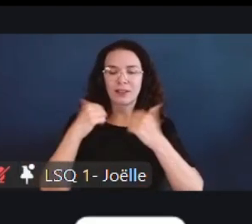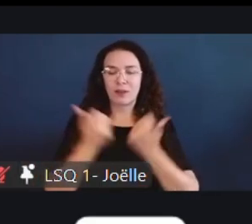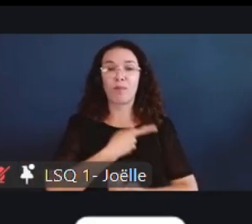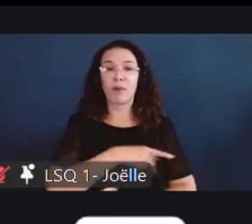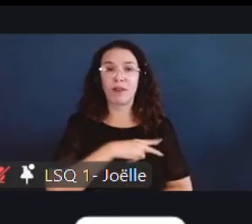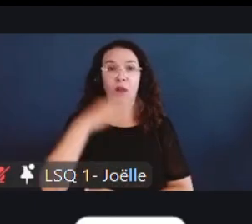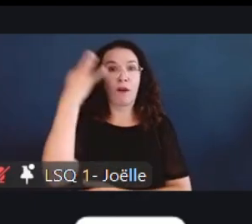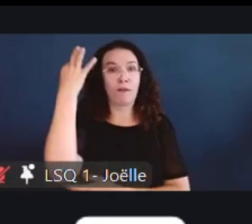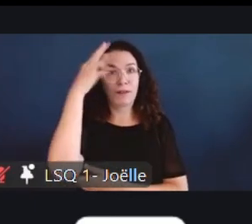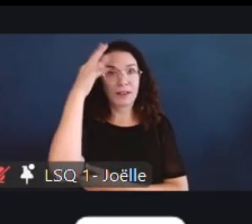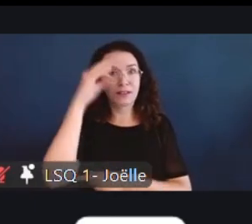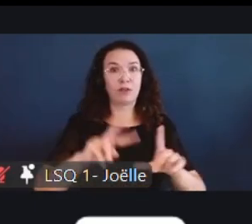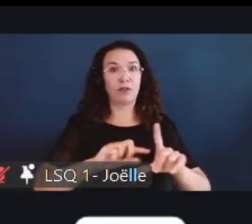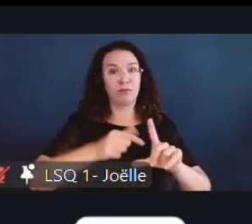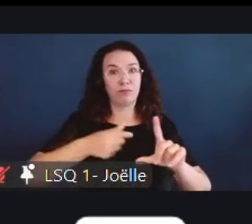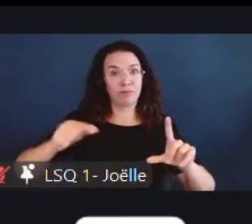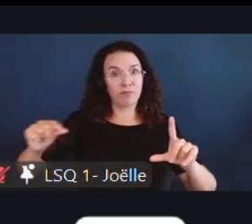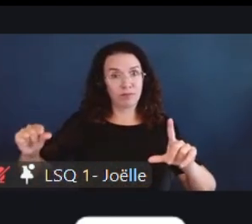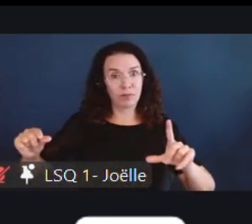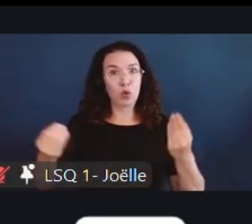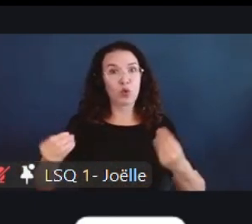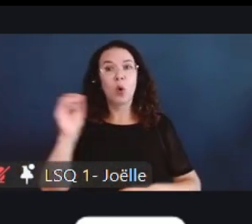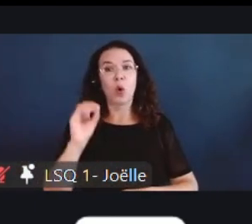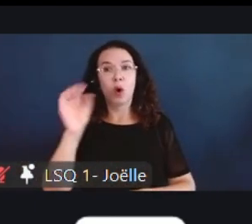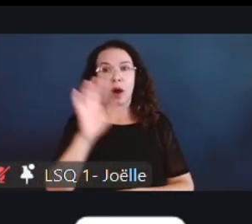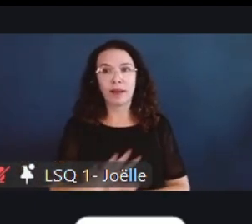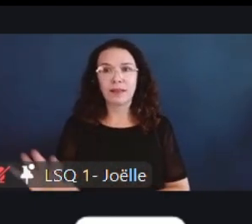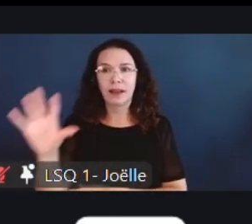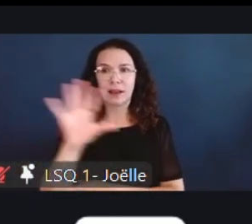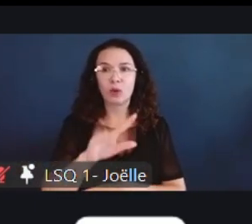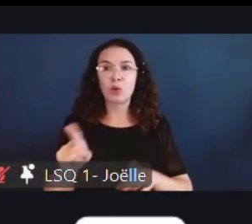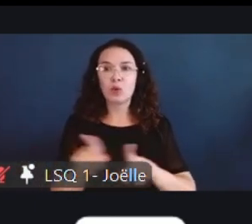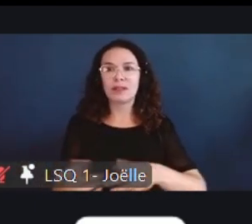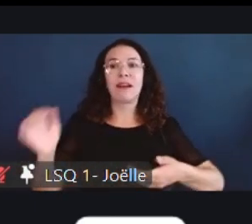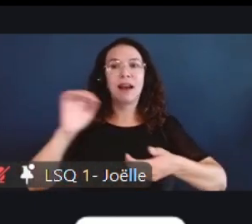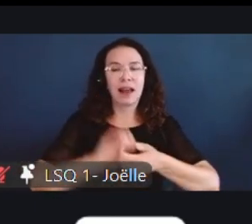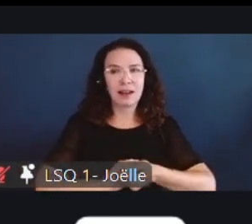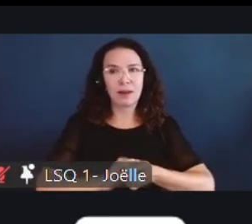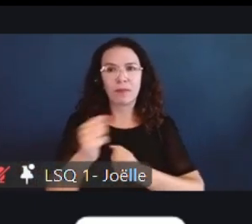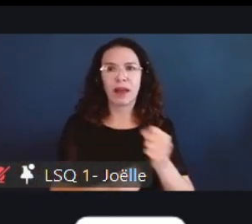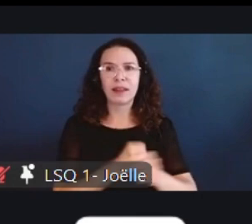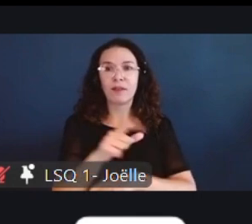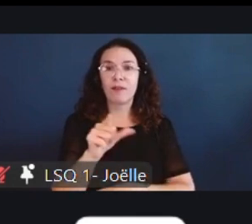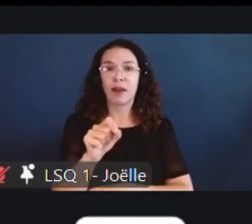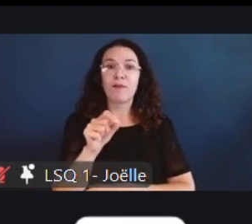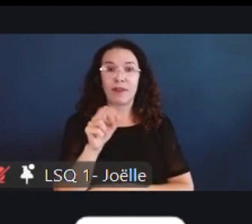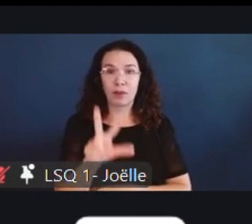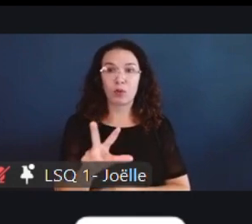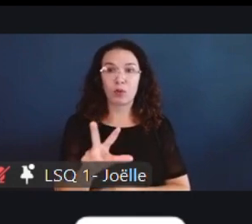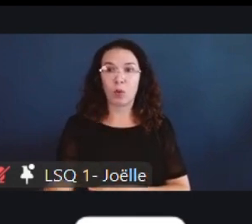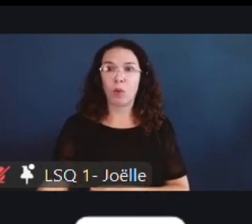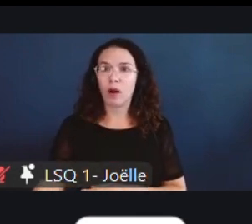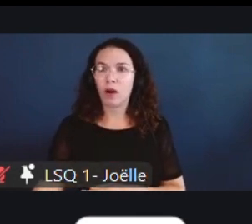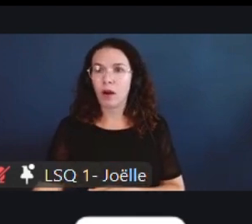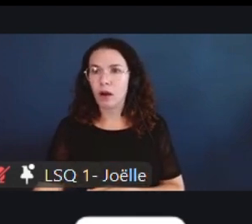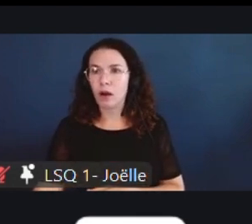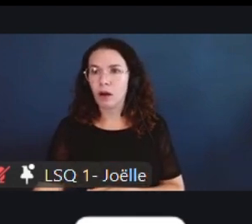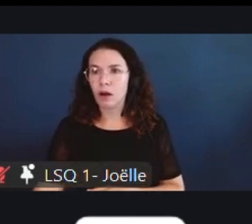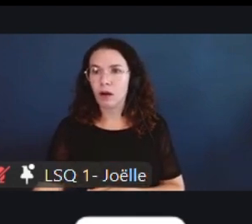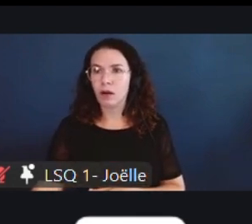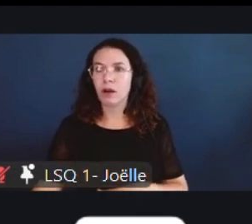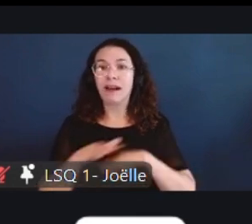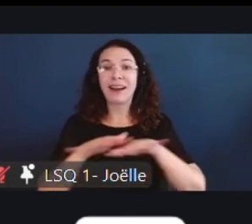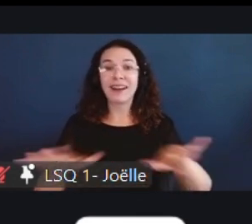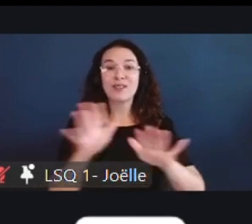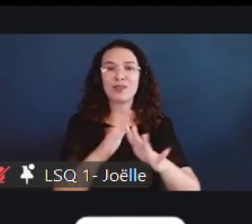pour les francophones de LGBTQIA+, en Ontario et leurs alliés. En 2023, on a lancé le réseau pour l'inclusion